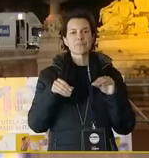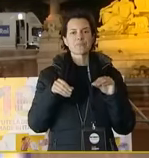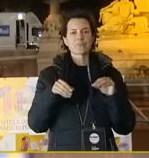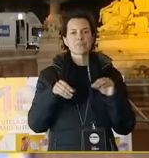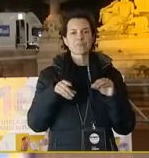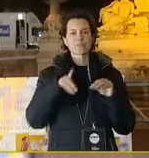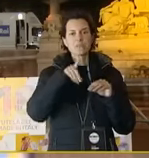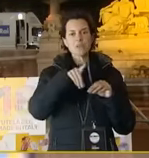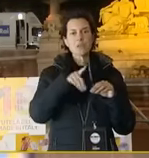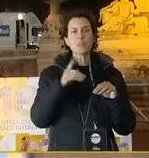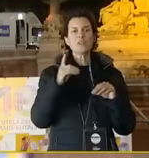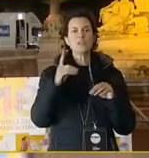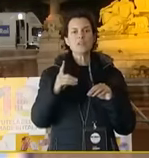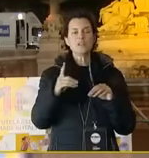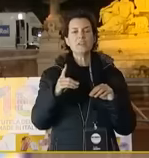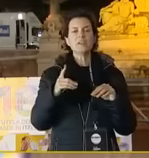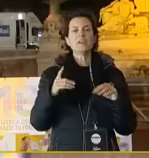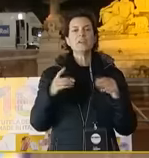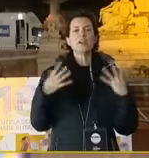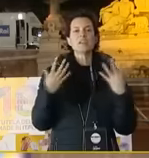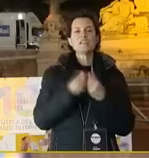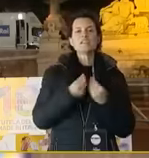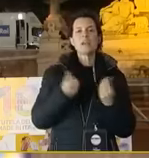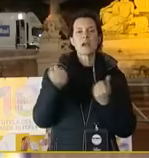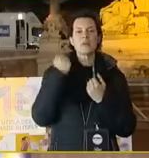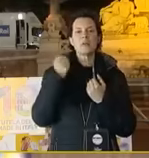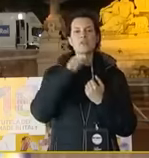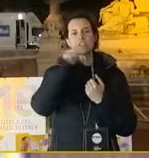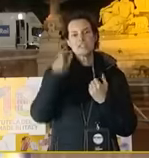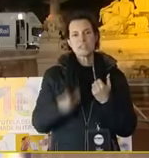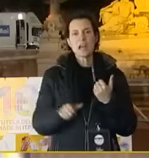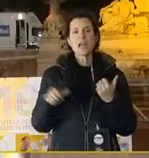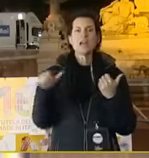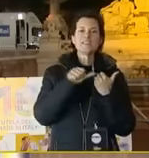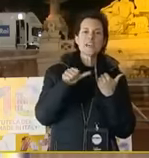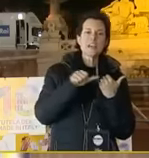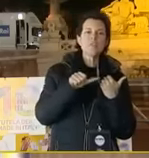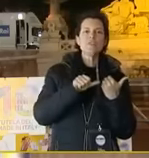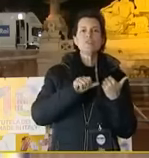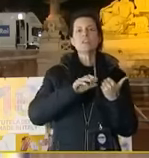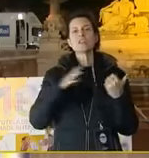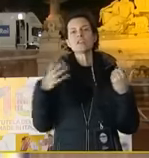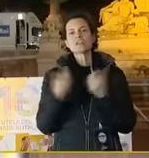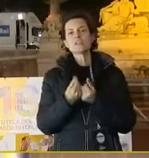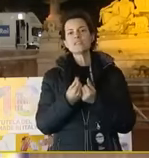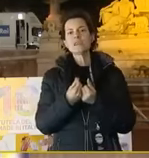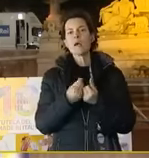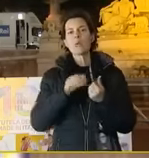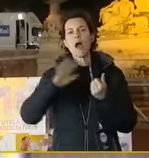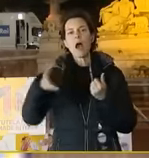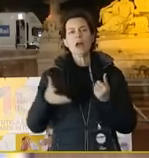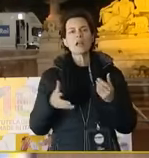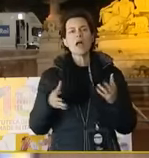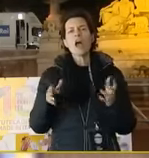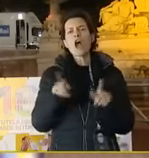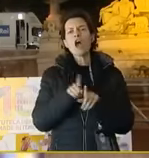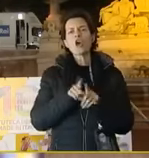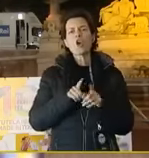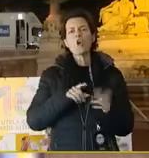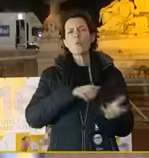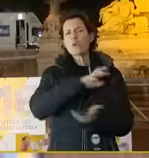con Forza Italia, che va con Salvini, poi si toglie, Salvini va con l'EU. È un minestrone, un'accozzaglia,